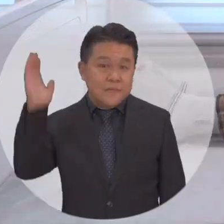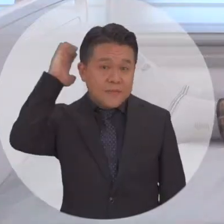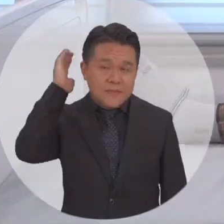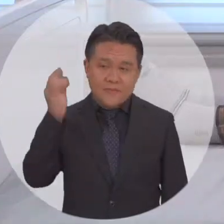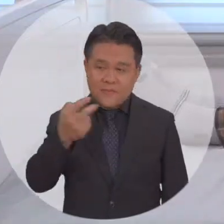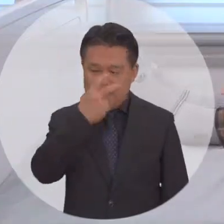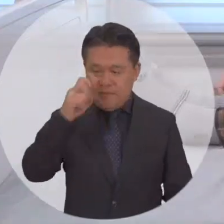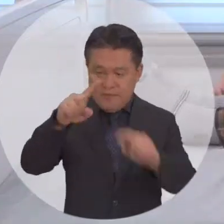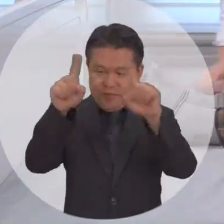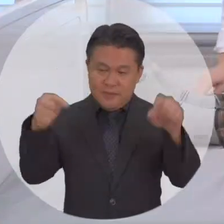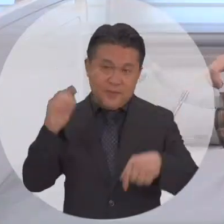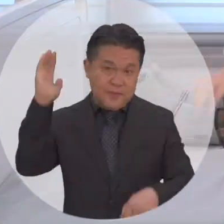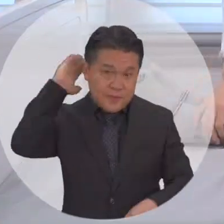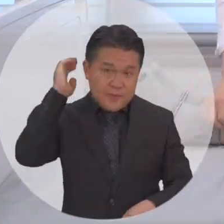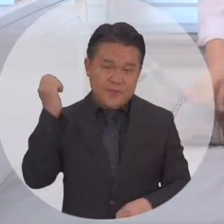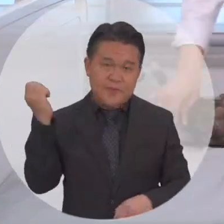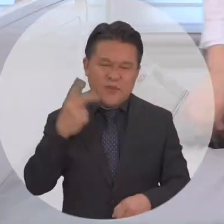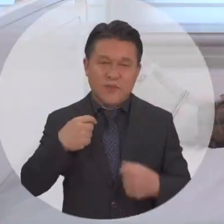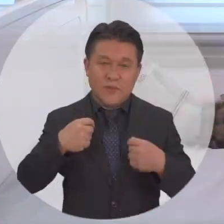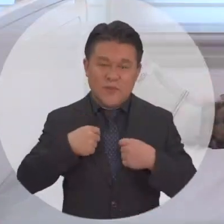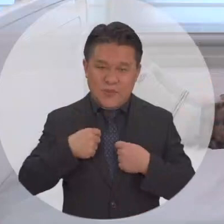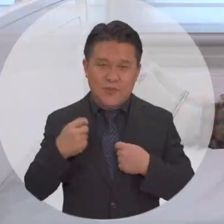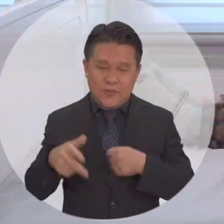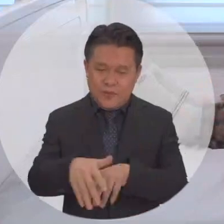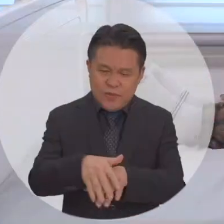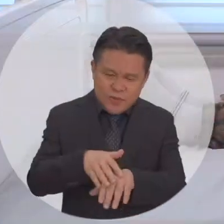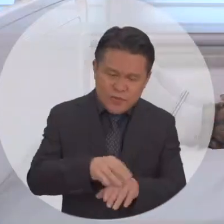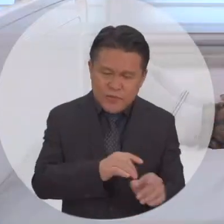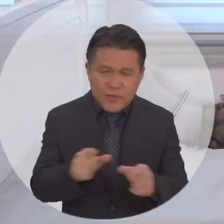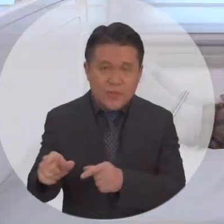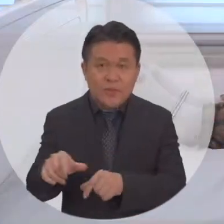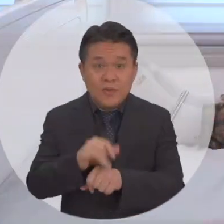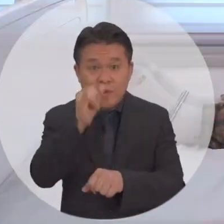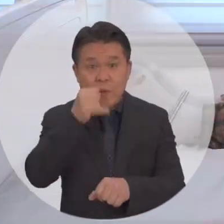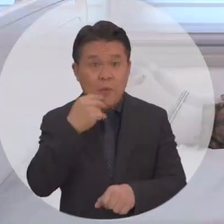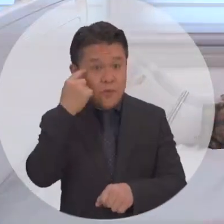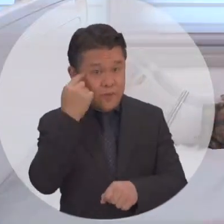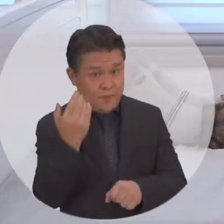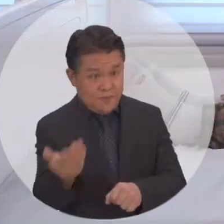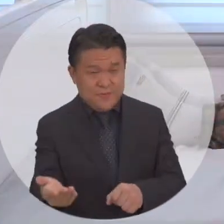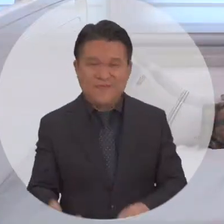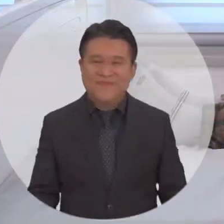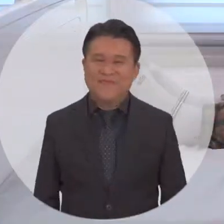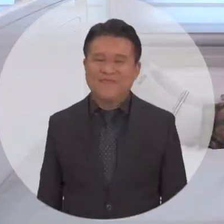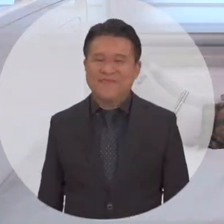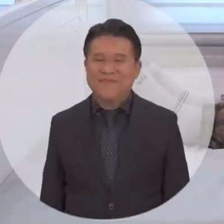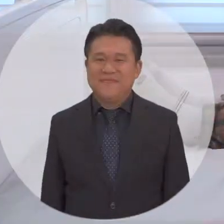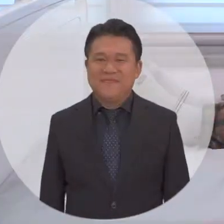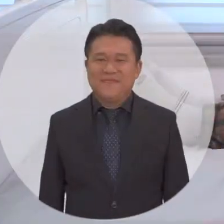대상자의 머리에 베개를 대주고 옷과 침대 시트 등 불편한 곳이 있는지 여쭤봅니다.